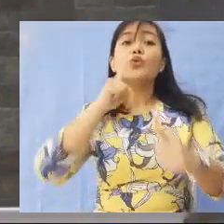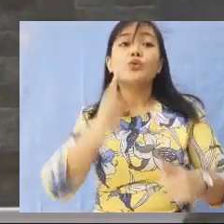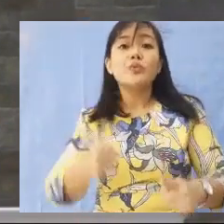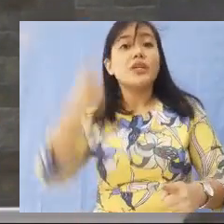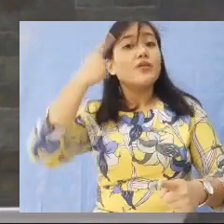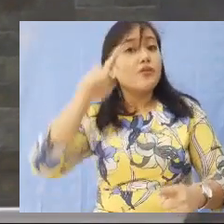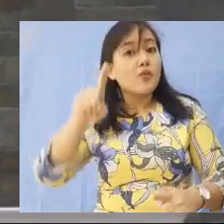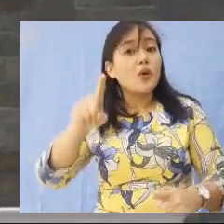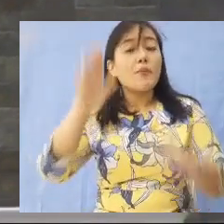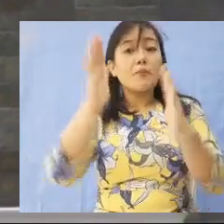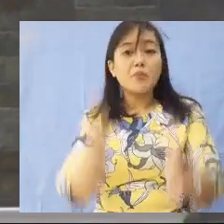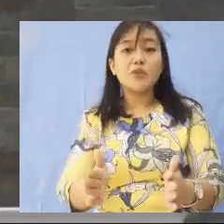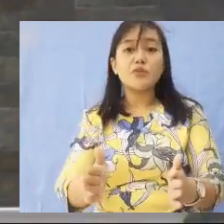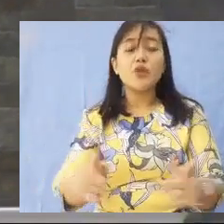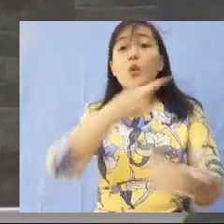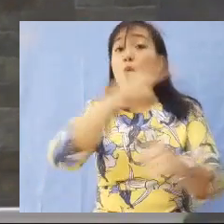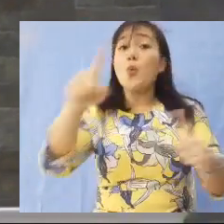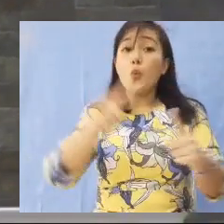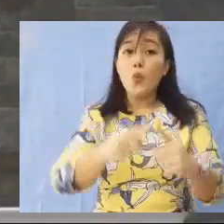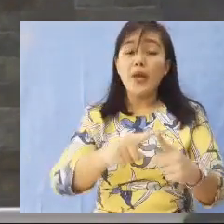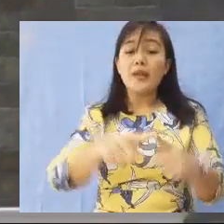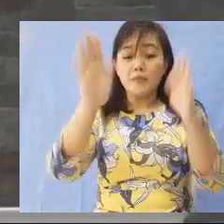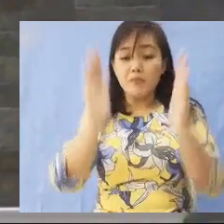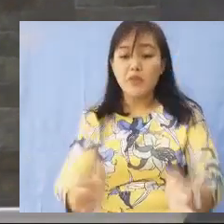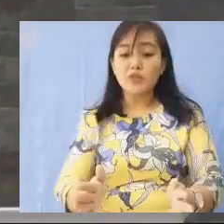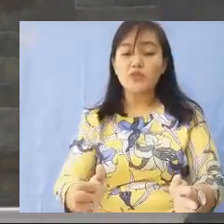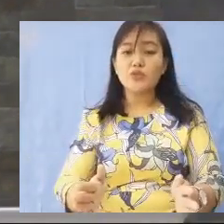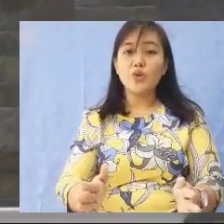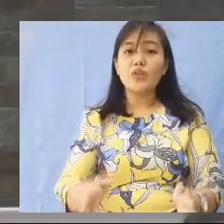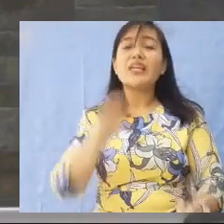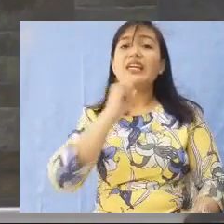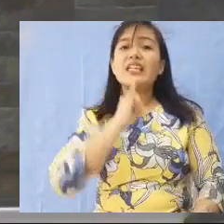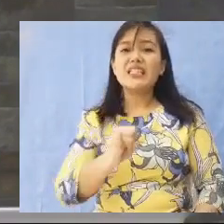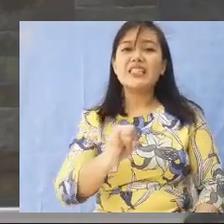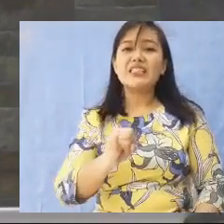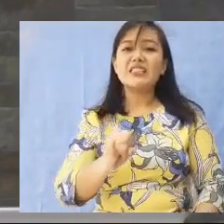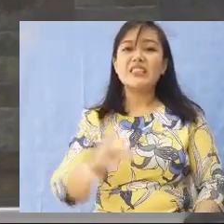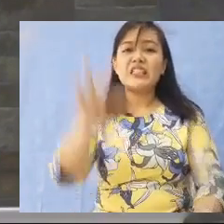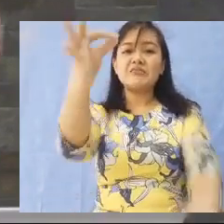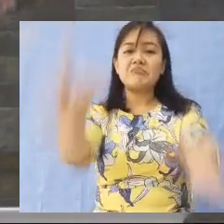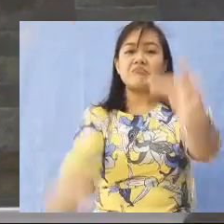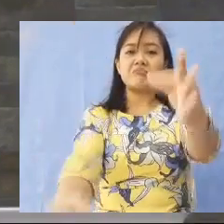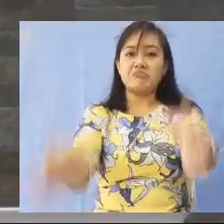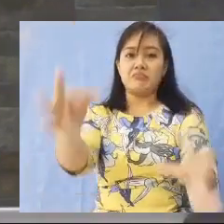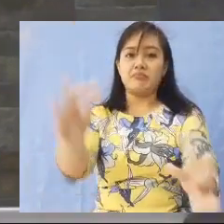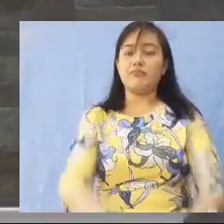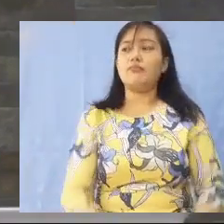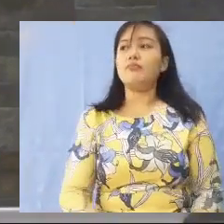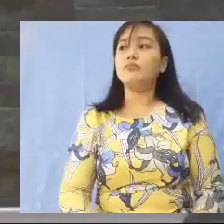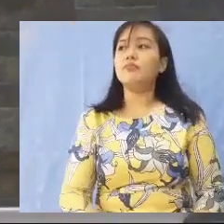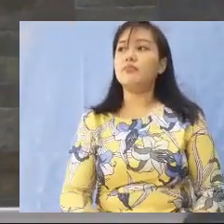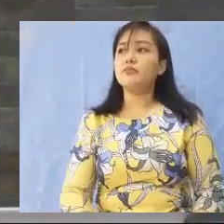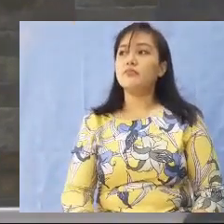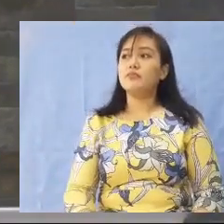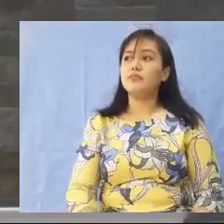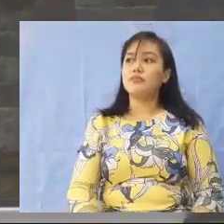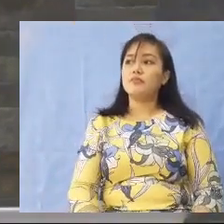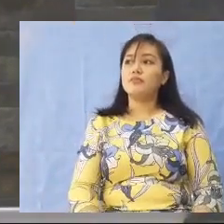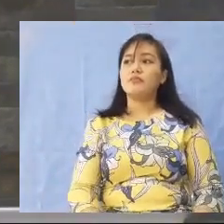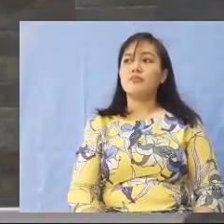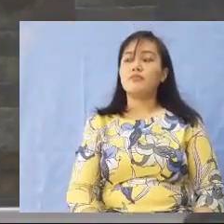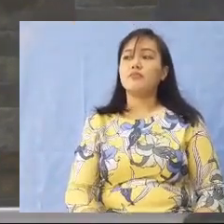she was accused. Sa madaling salita, ang ibig sabihin po niyan is